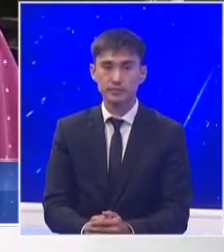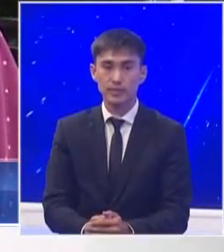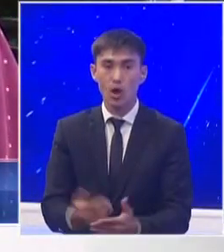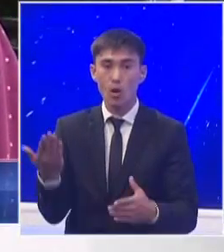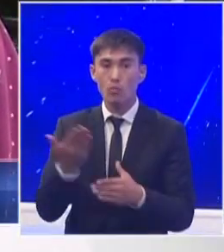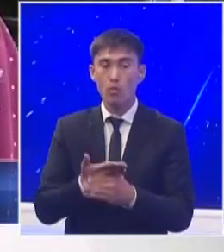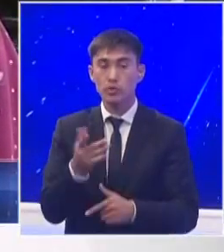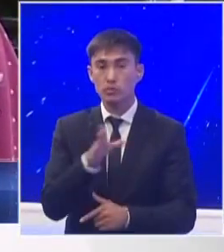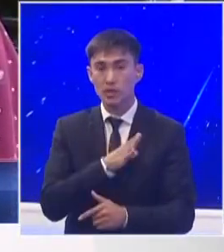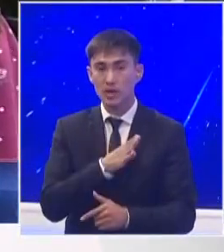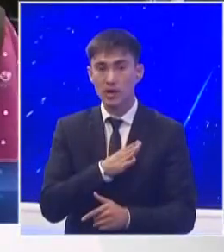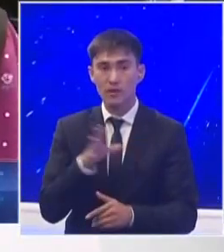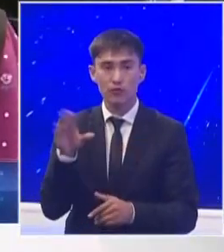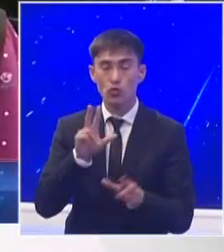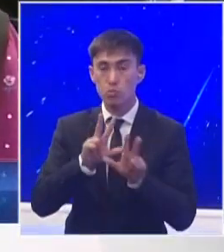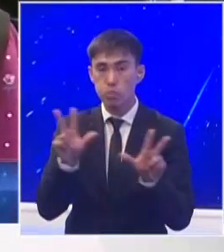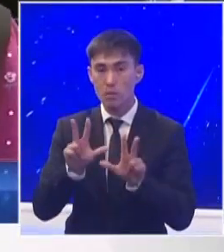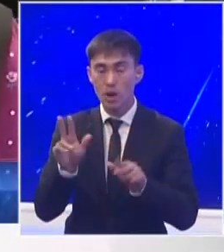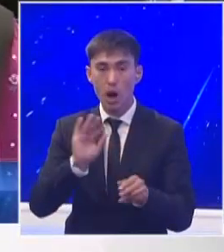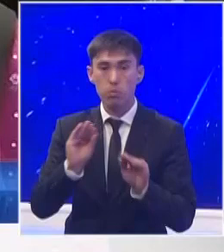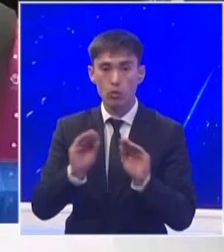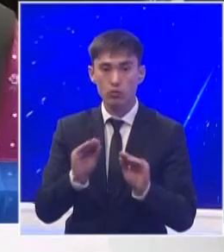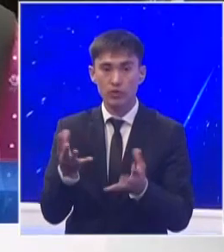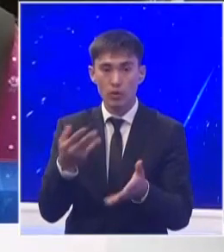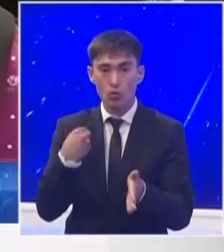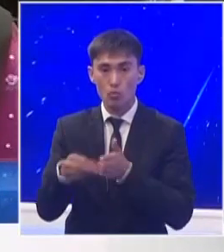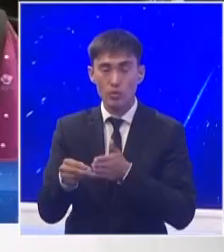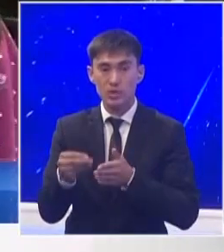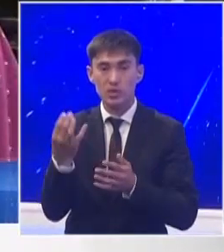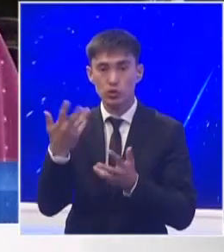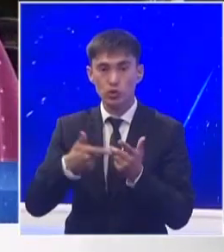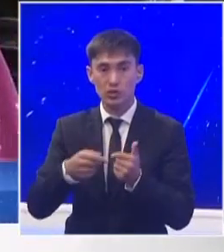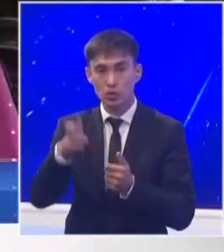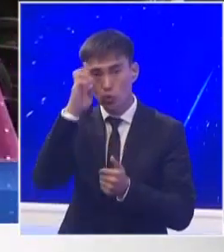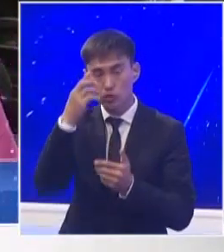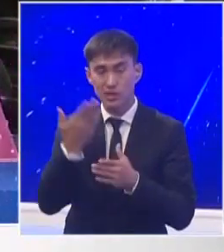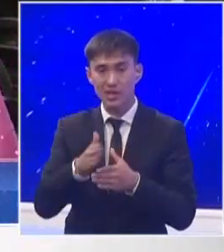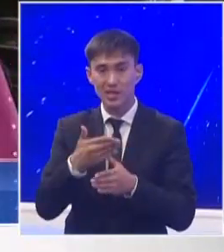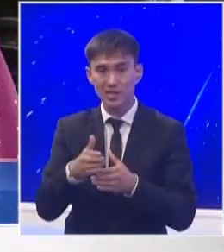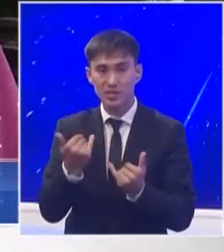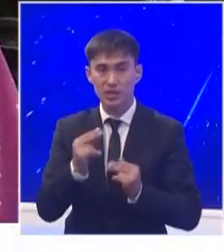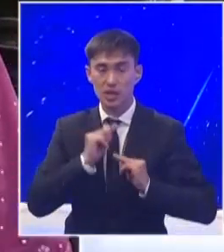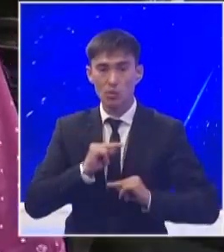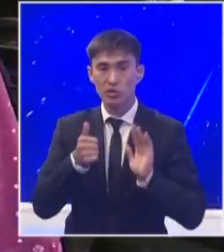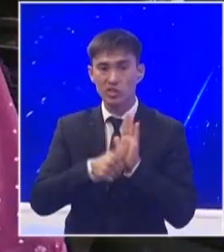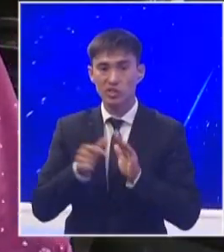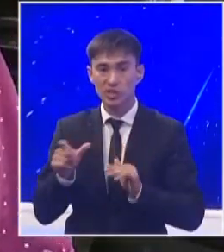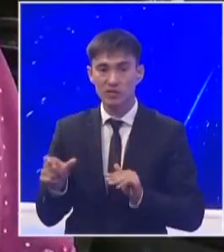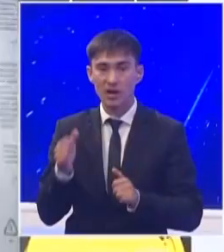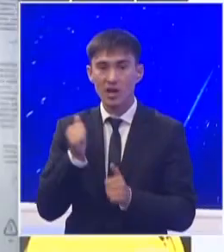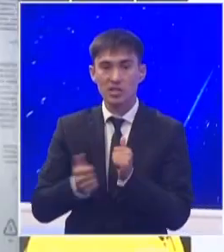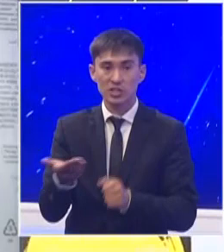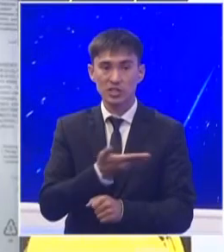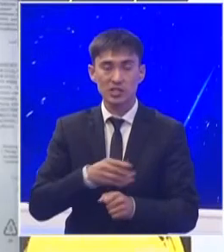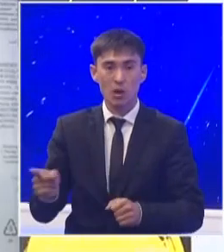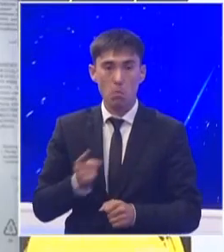Помощь, конечно, была. Всю мебель и оборудование я приобрела за счет средств госкредита. Сейчас работаем вшестером. Каждый из нас